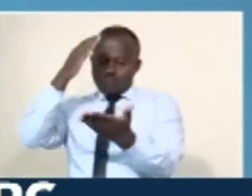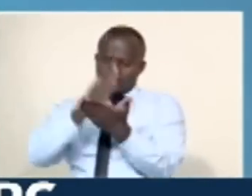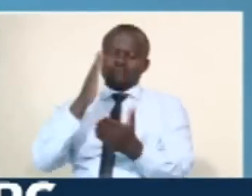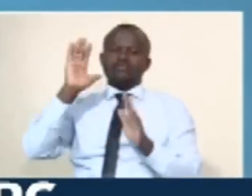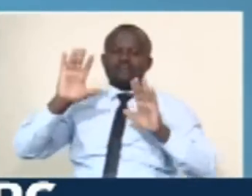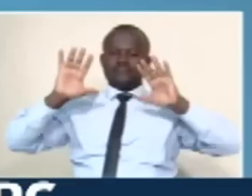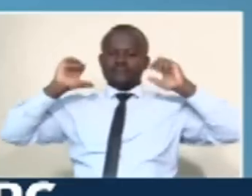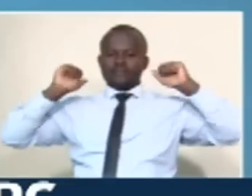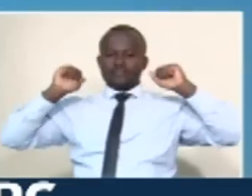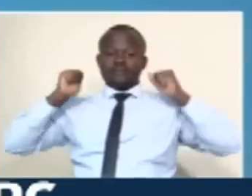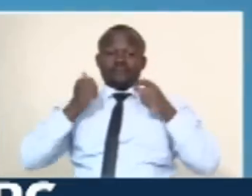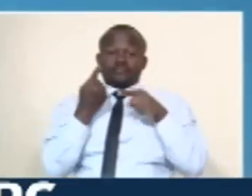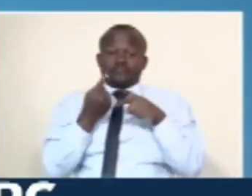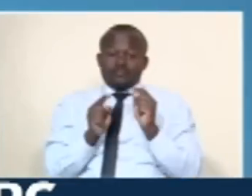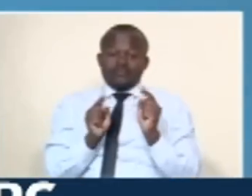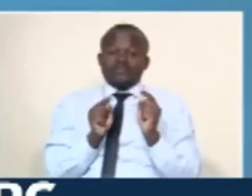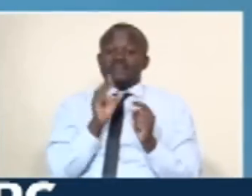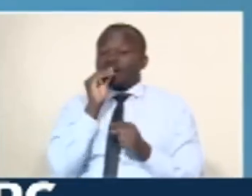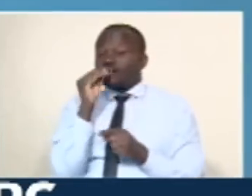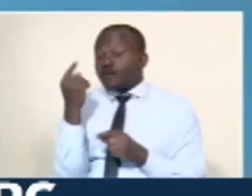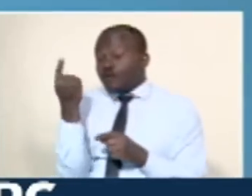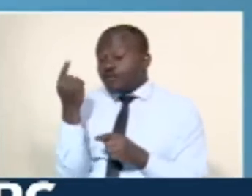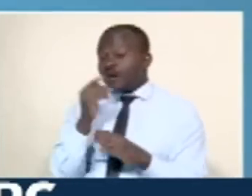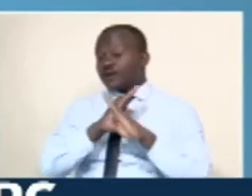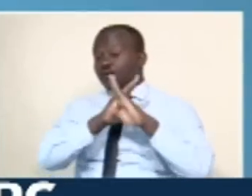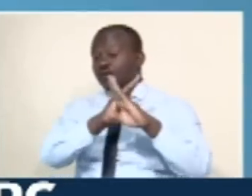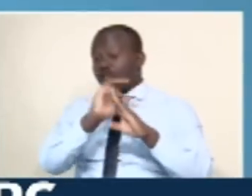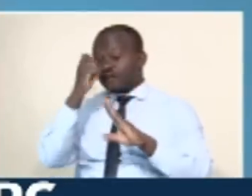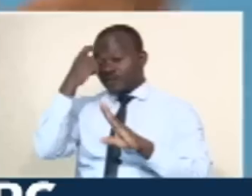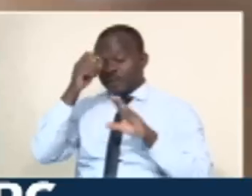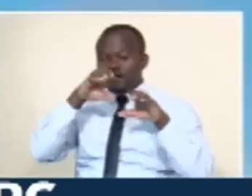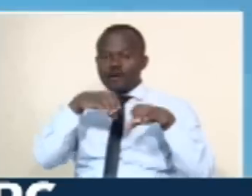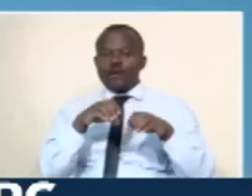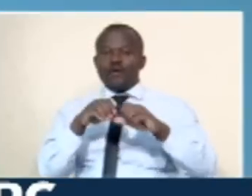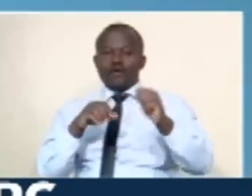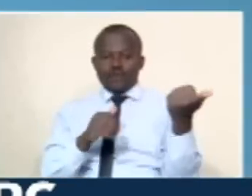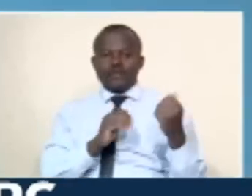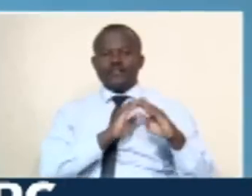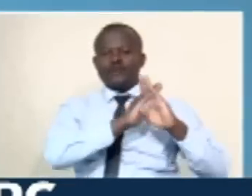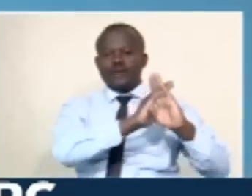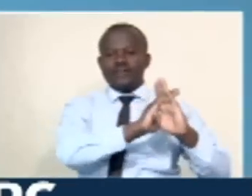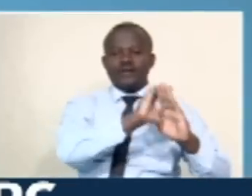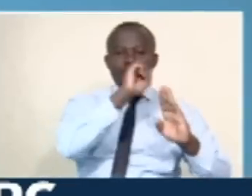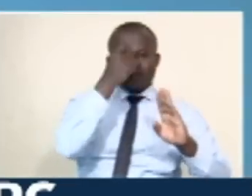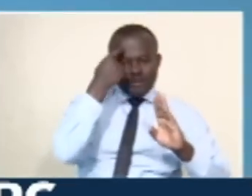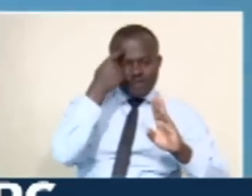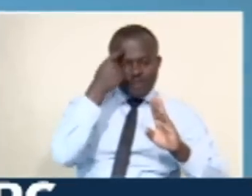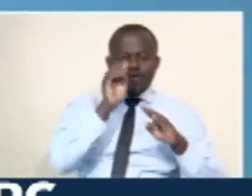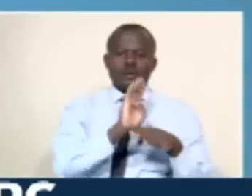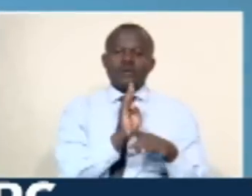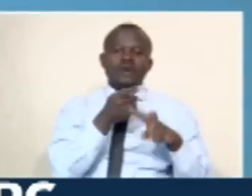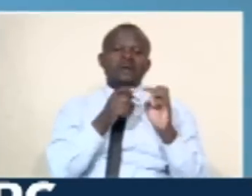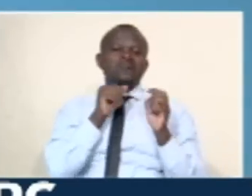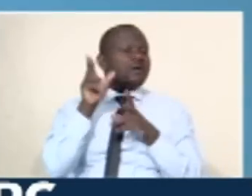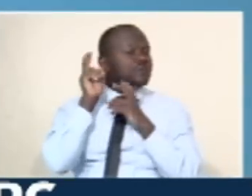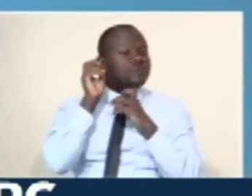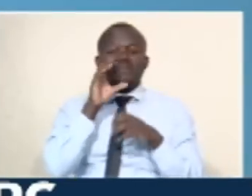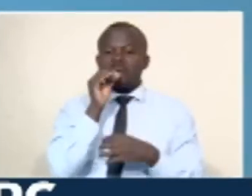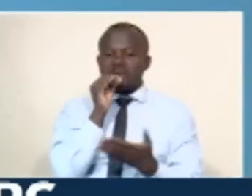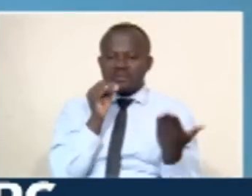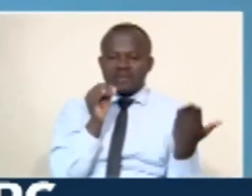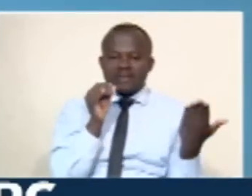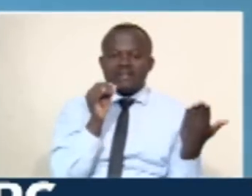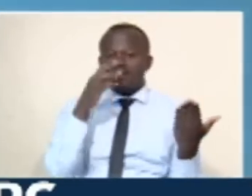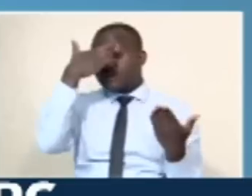Uyu munsi ariko umutwe umwe urwanya guverinoma ya Kongo, undi urwanya guverinoma ya Burundi, ariko ntago muzumva ibyo ngibyo bivugwa. Niyo